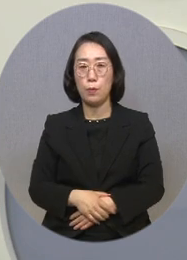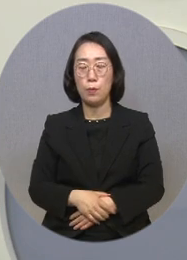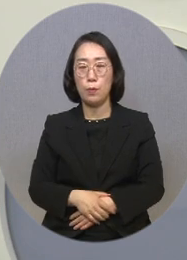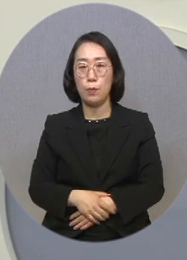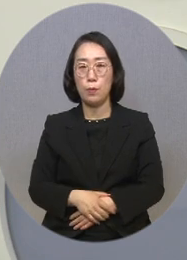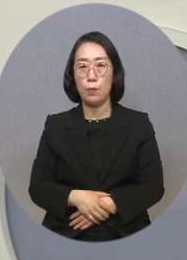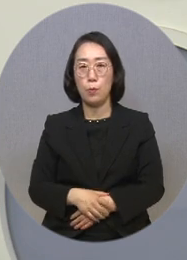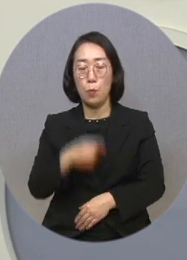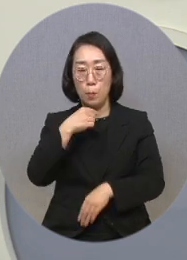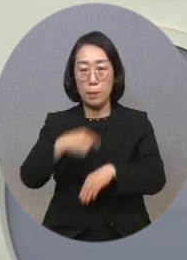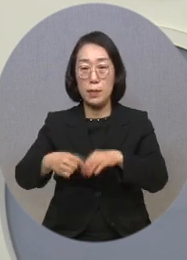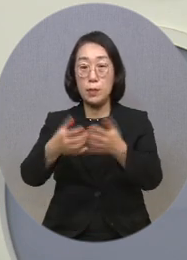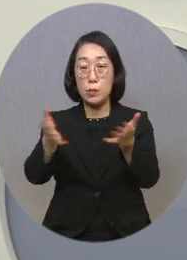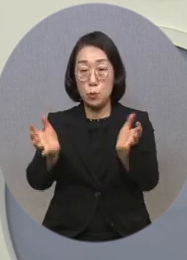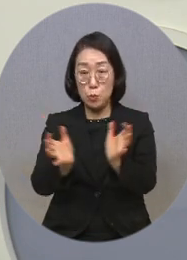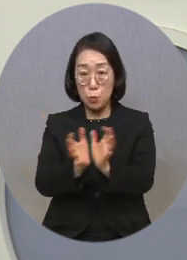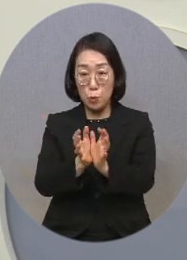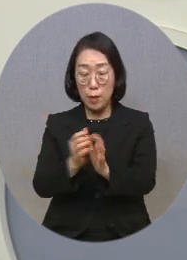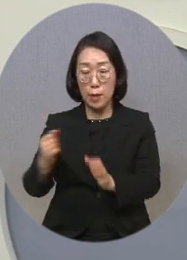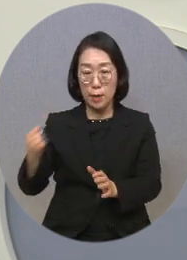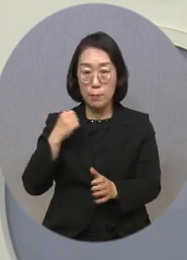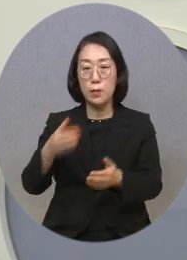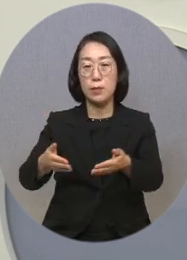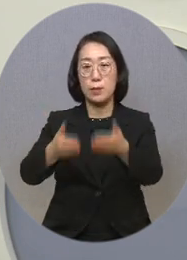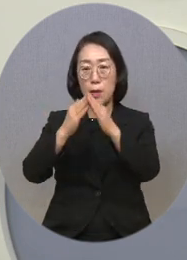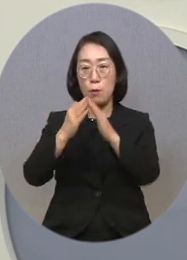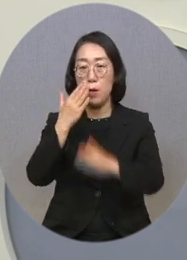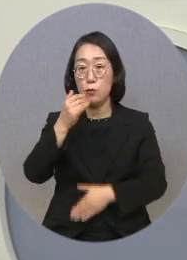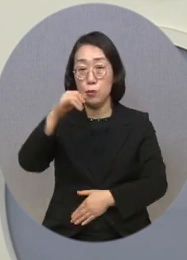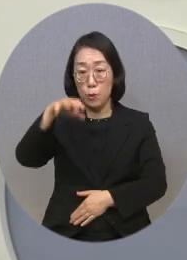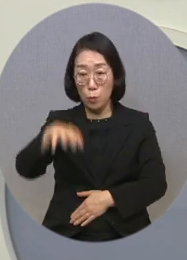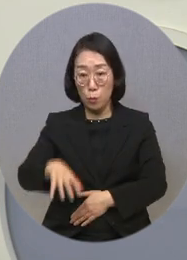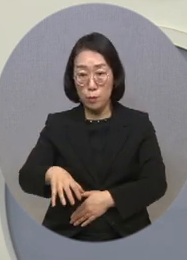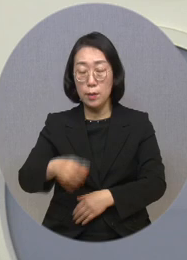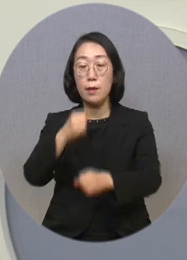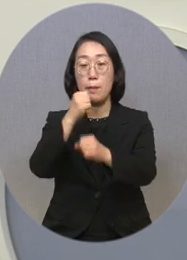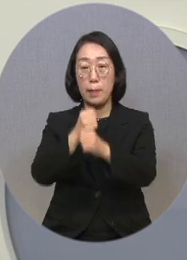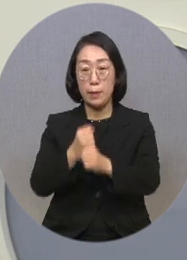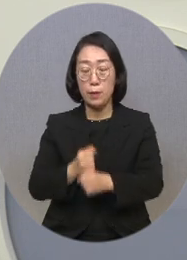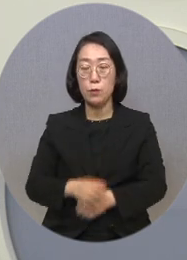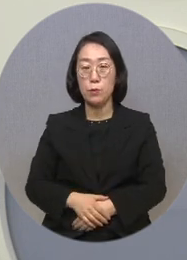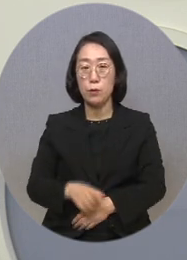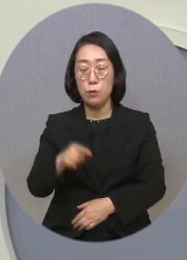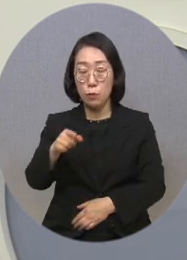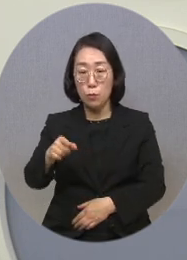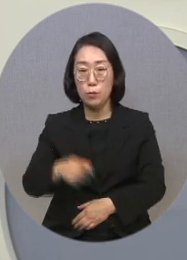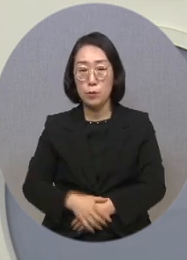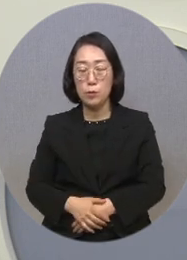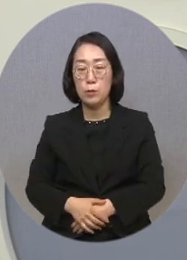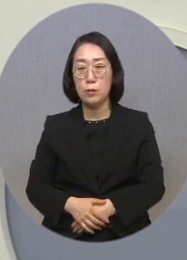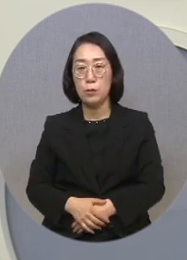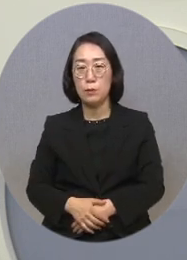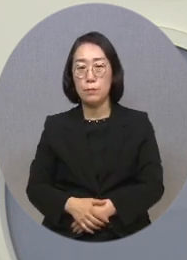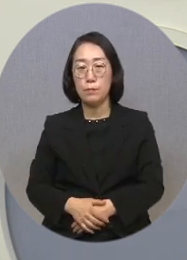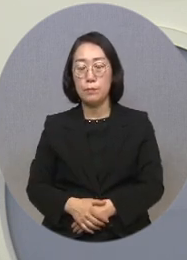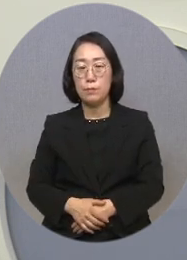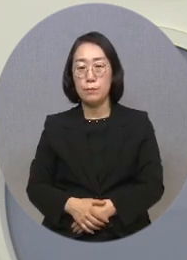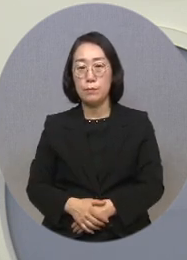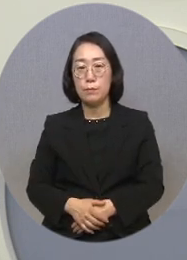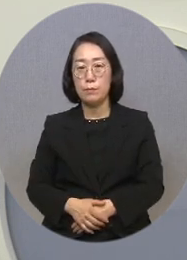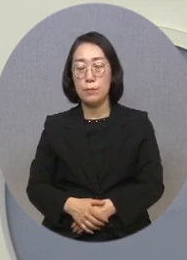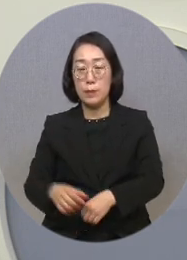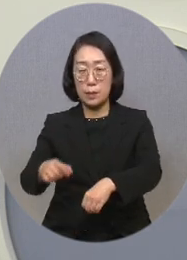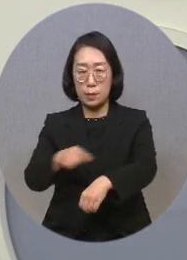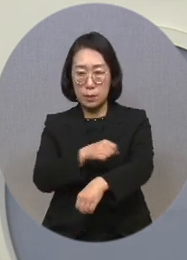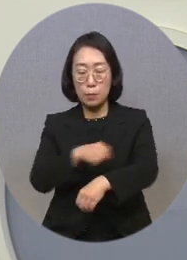민족 정기를 세울 수 있는 그러한 기운을 만들어서 그것을 성역화해가지고 남북 간의